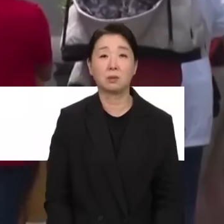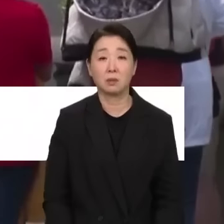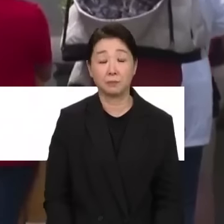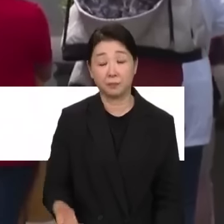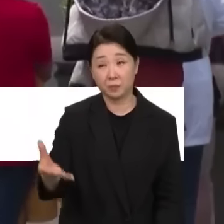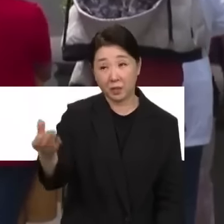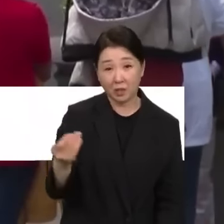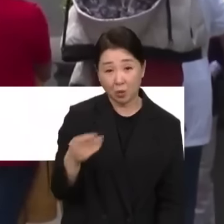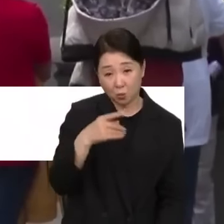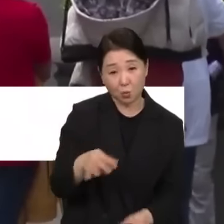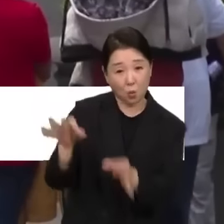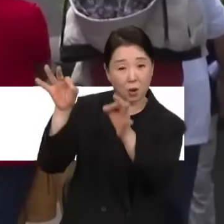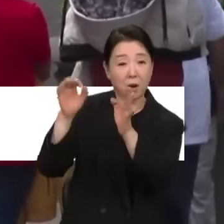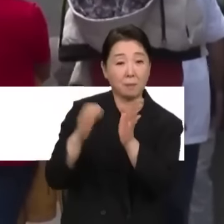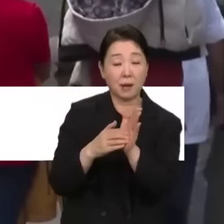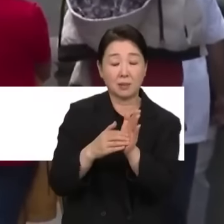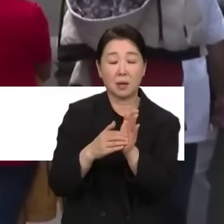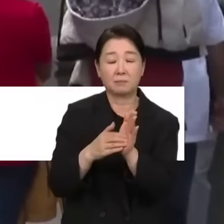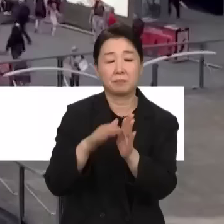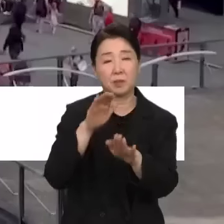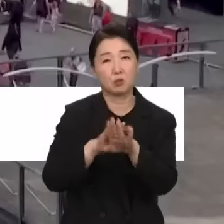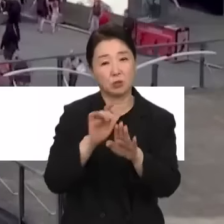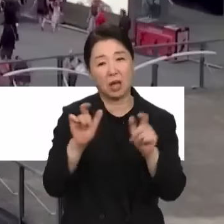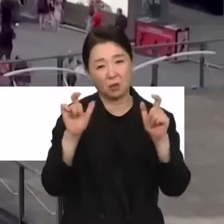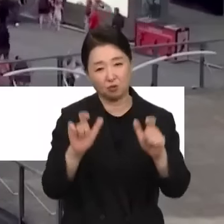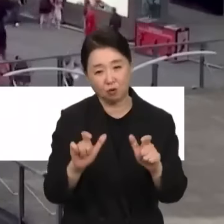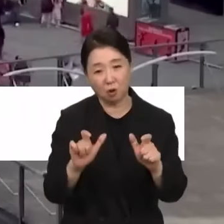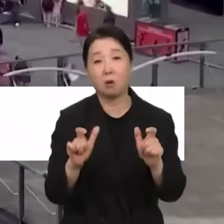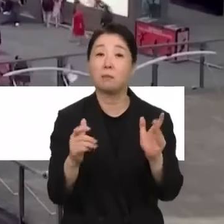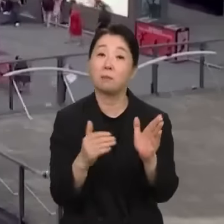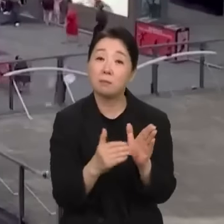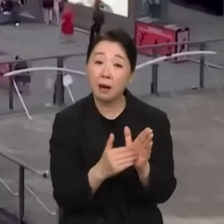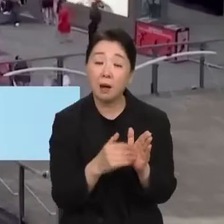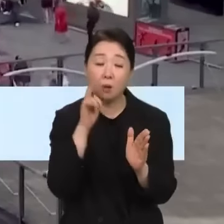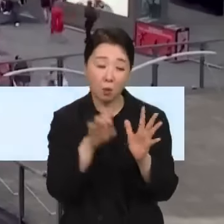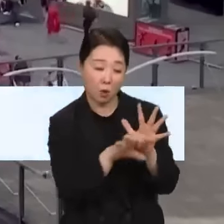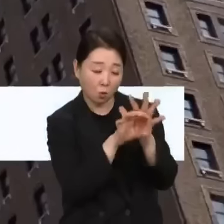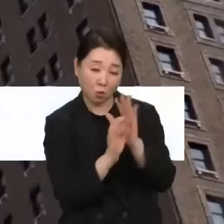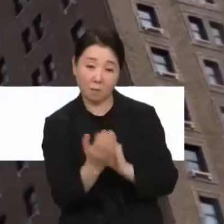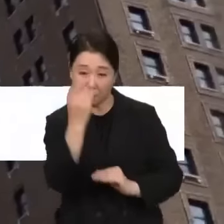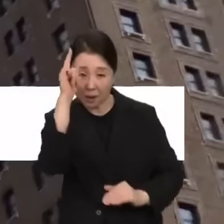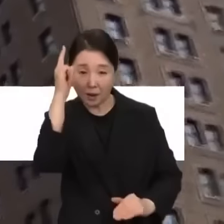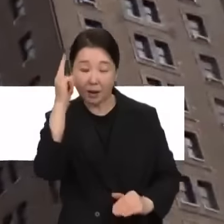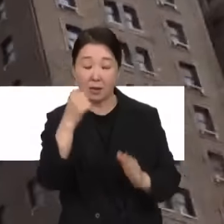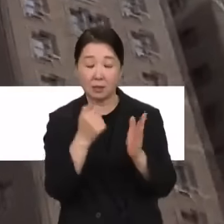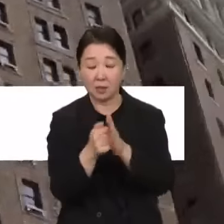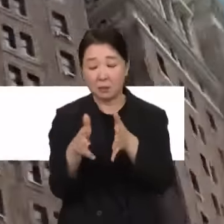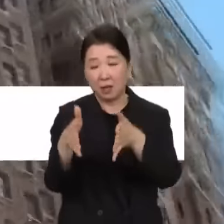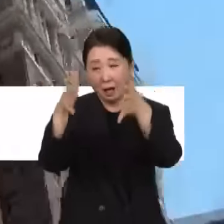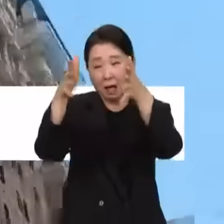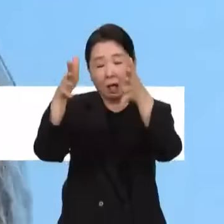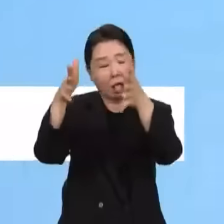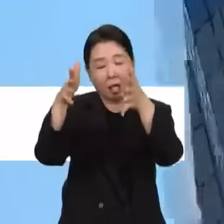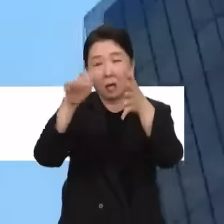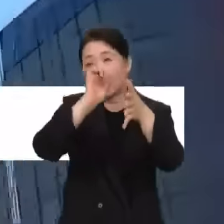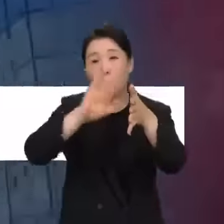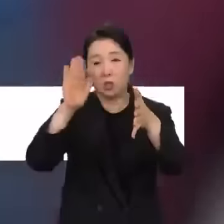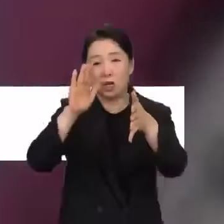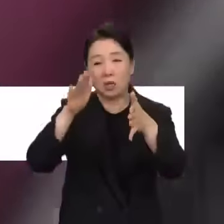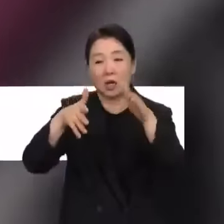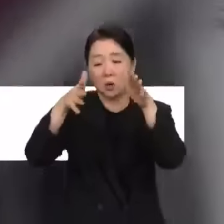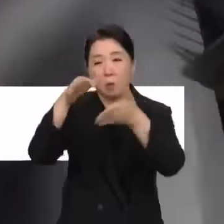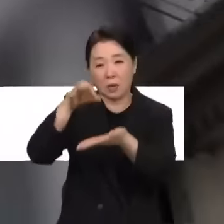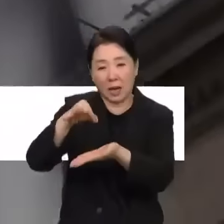대출 금리가 오를수록 배당도 줄었습니다. 무엇보다 코로나 사태로 상업 부동산이 침체하면서 건물